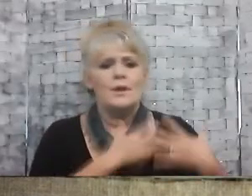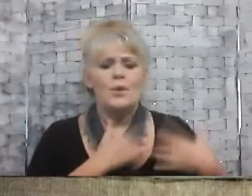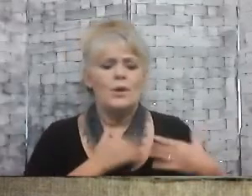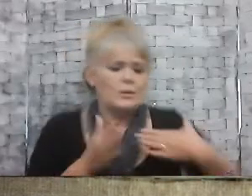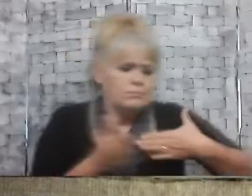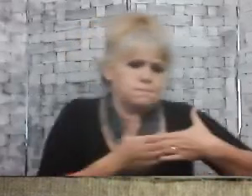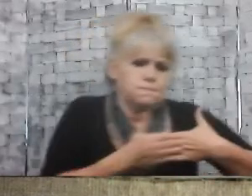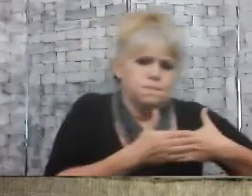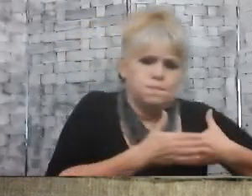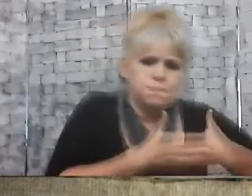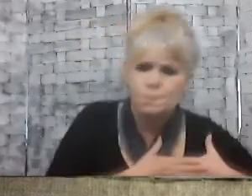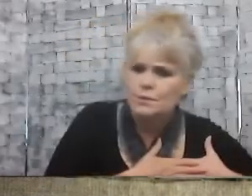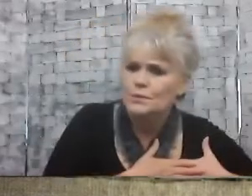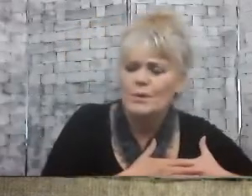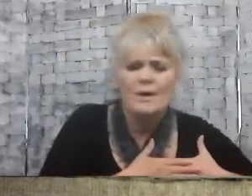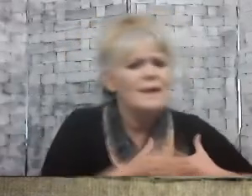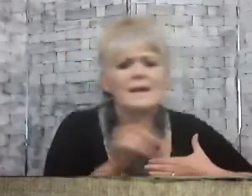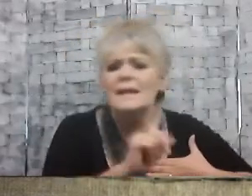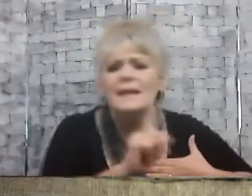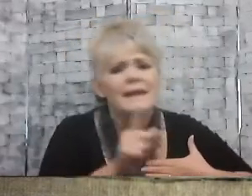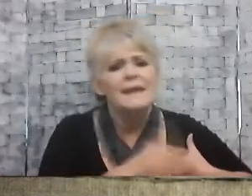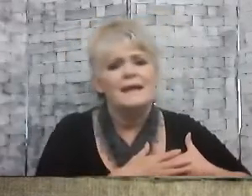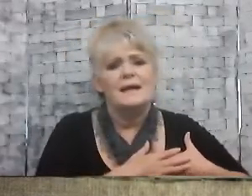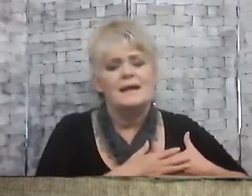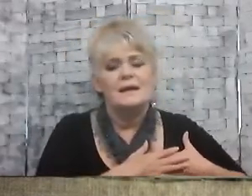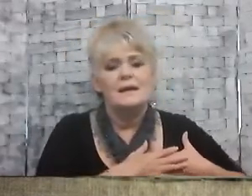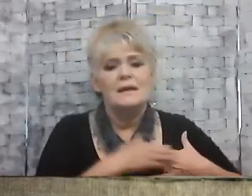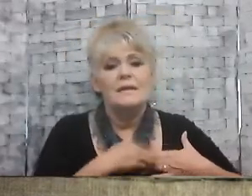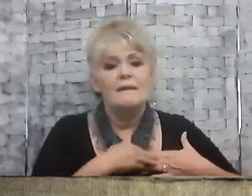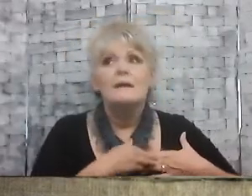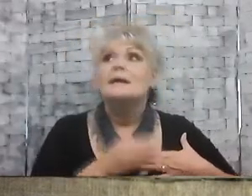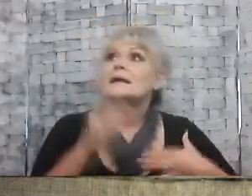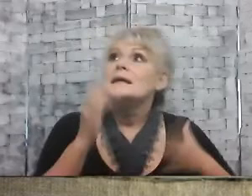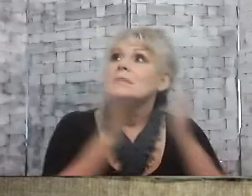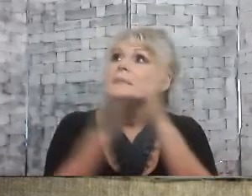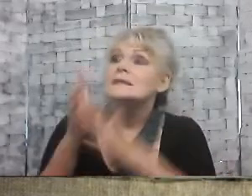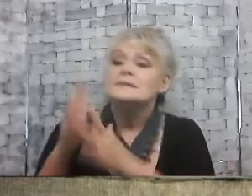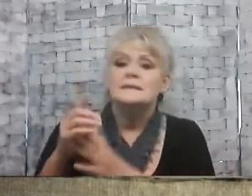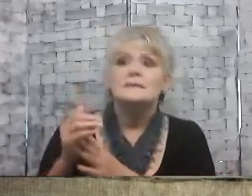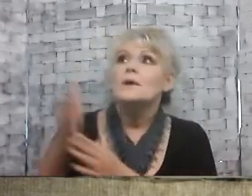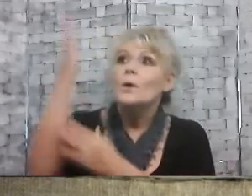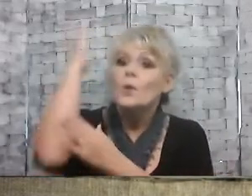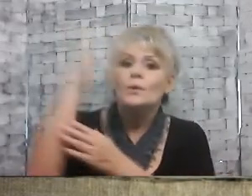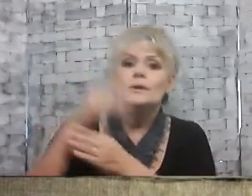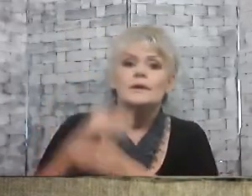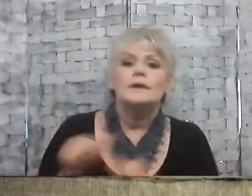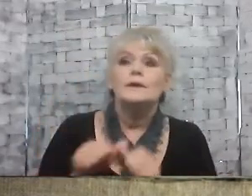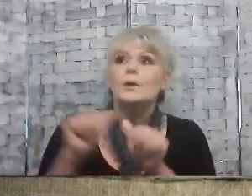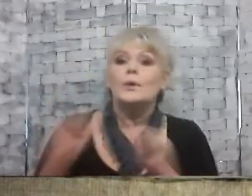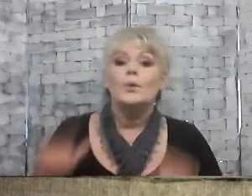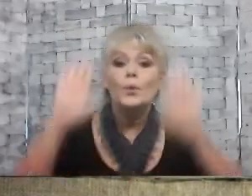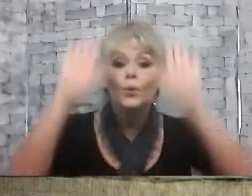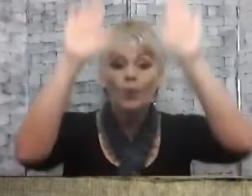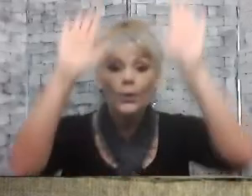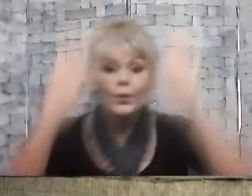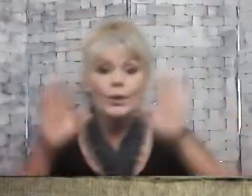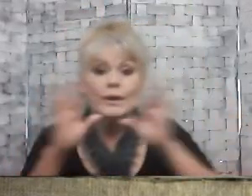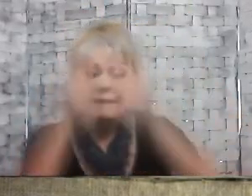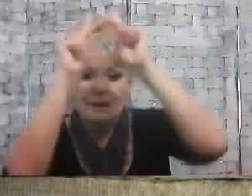toemaak, as jy teleurgesteld is, dat dinge nie uitwerk in jou leven, soos jy gedink het het moes, as jy in Jesus glo